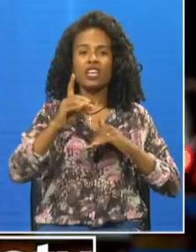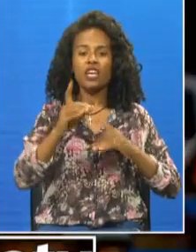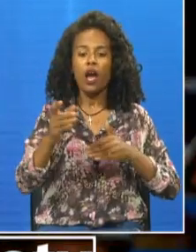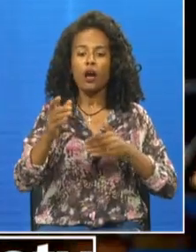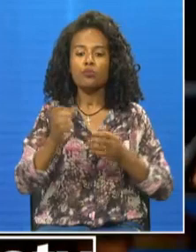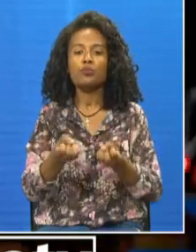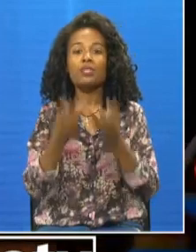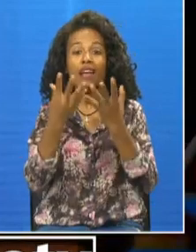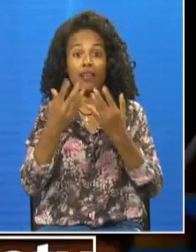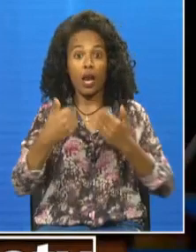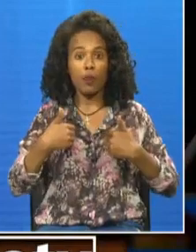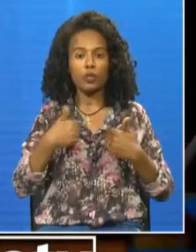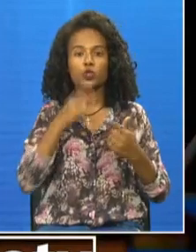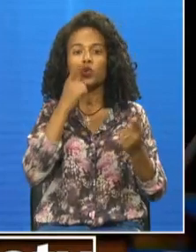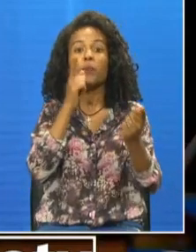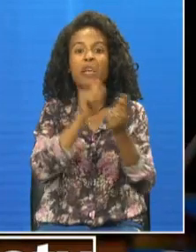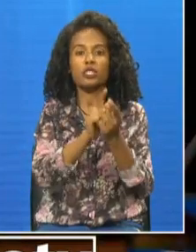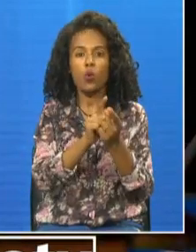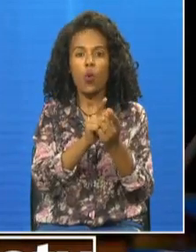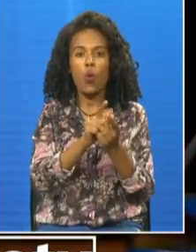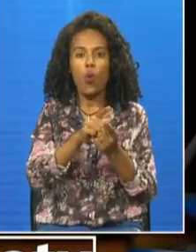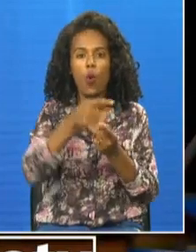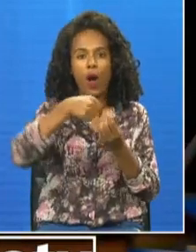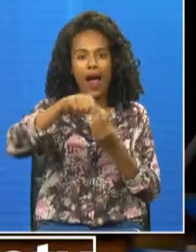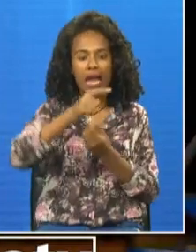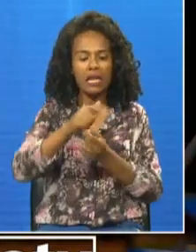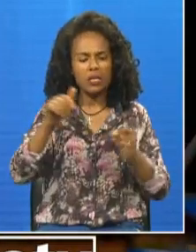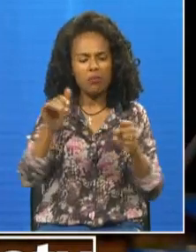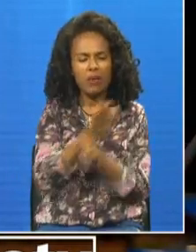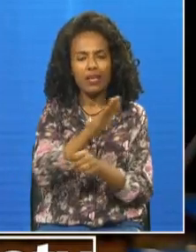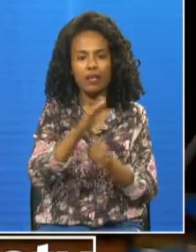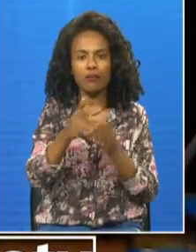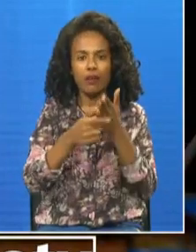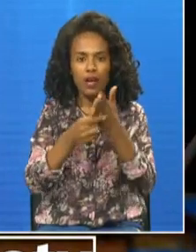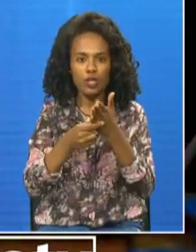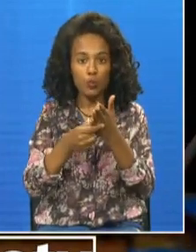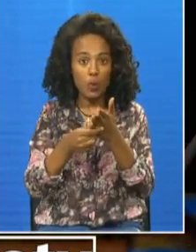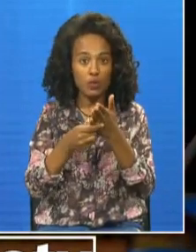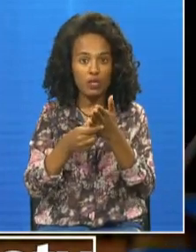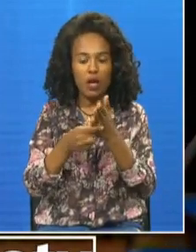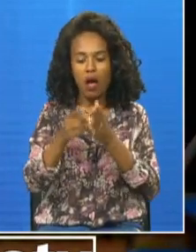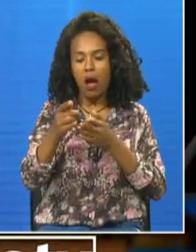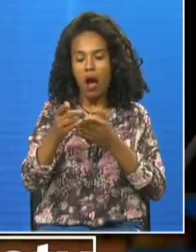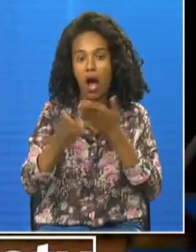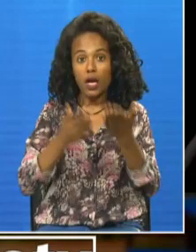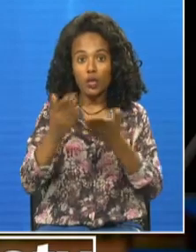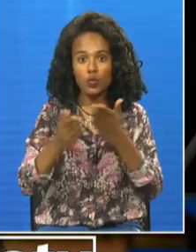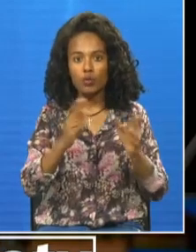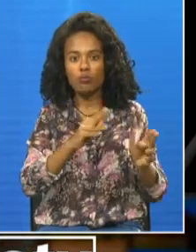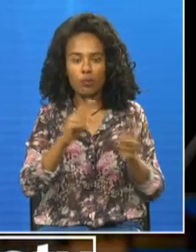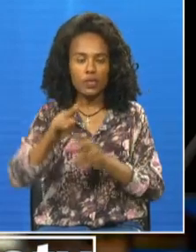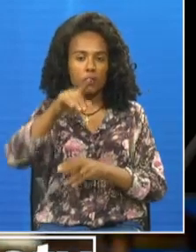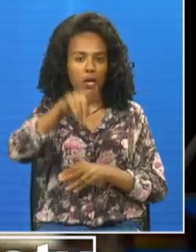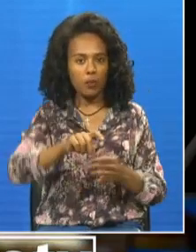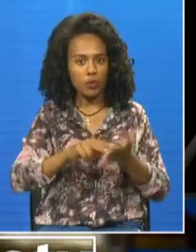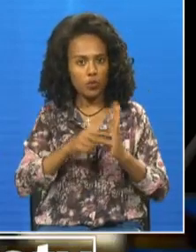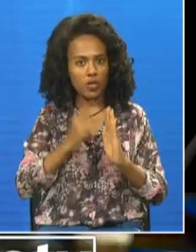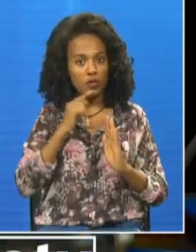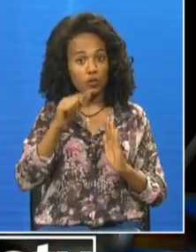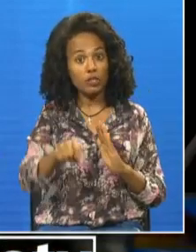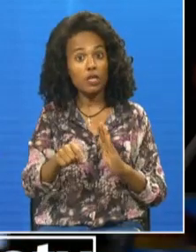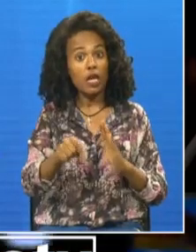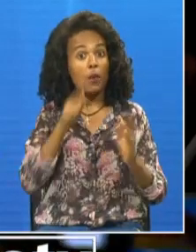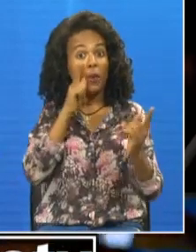ባለማስተዋል የሚጓዝባቸው መንገዶች ግን ብዙ ናቸው ይላሉ። የሰው እውነተኛ ባህሪ የሚገለጠው ይሄ አሁን በበዓላት ላይ